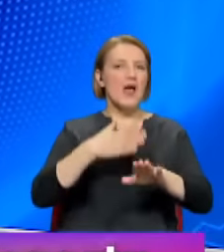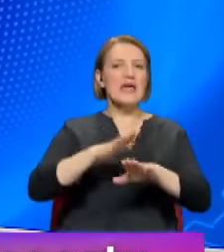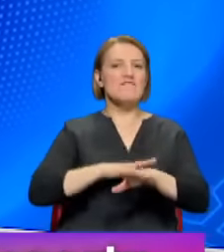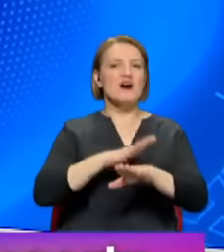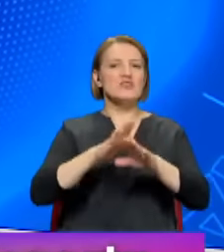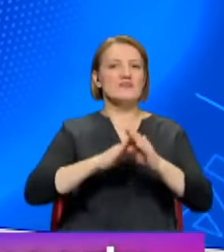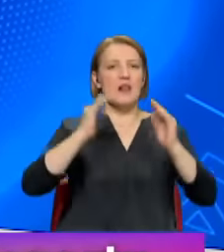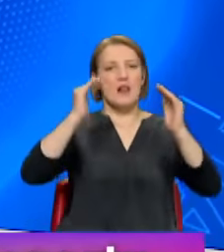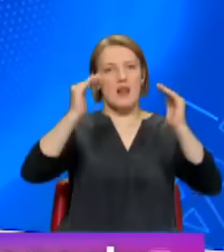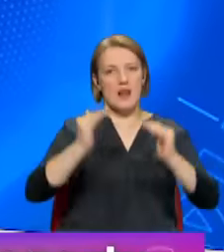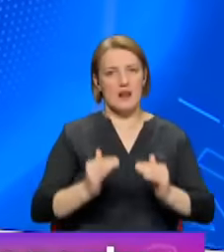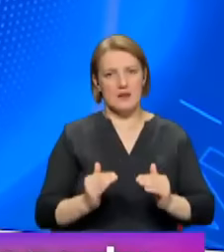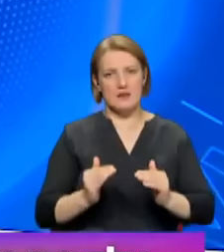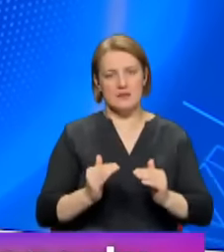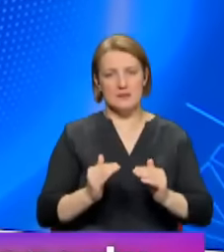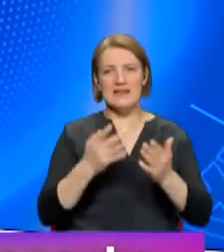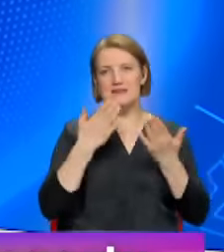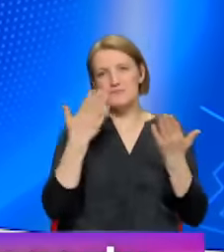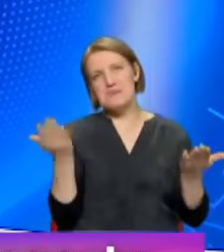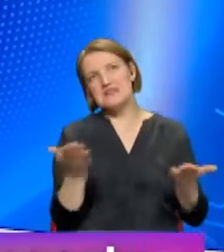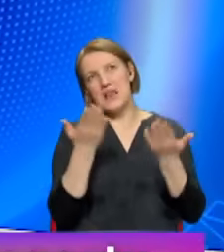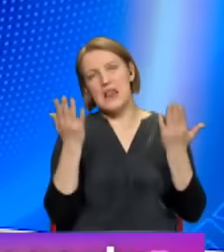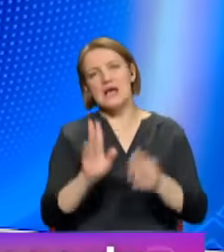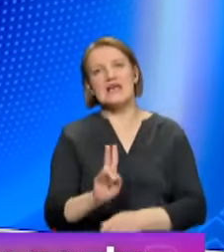yavaş gerileyecektir. Gerilerken mesela